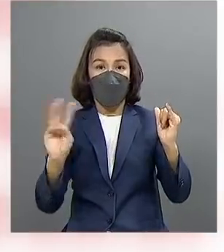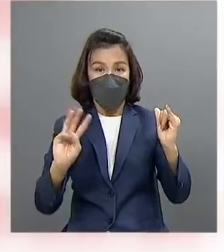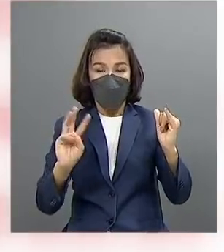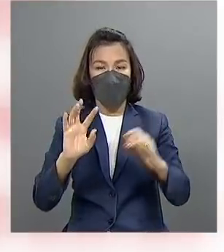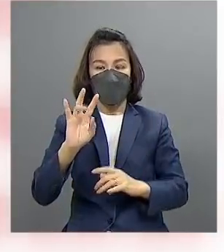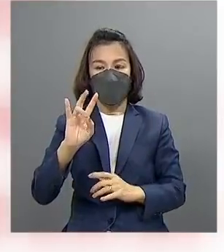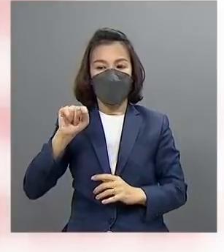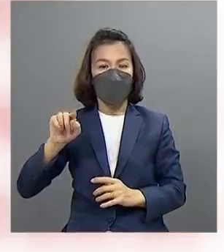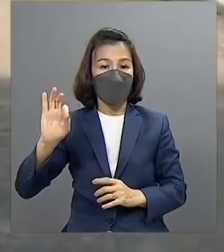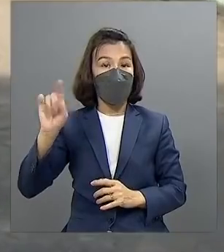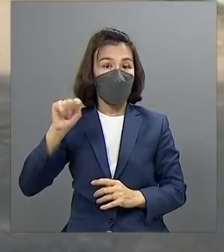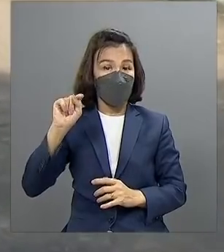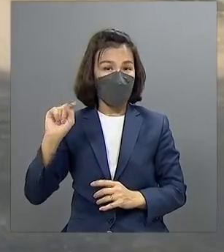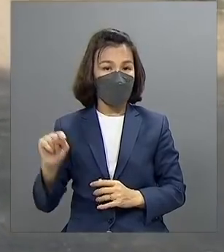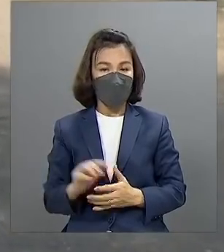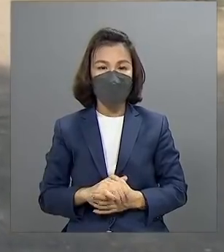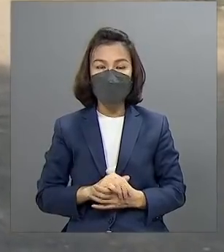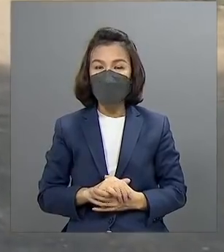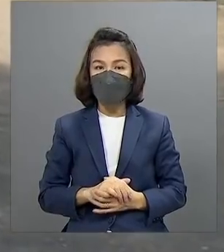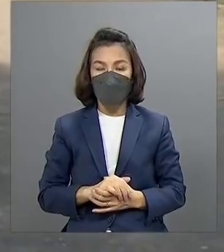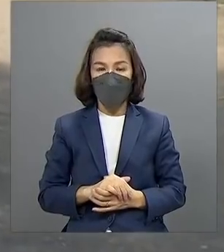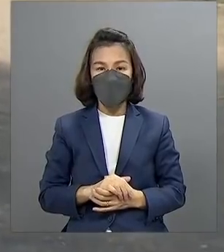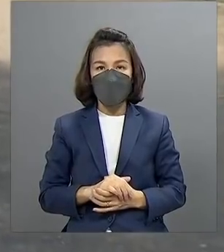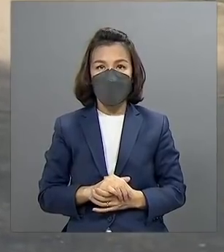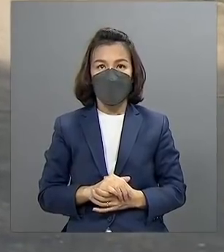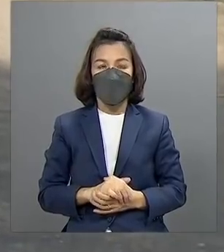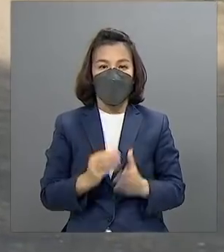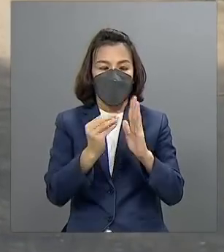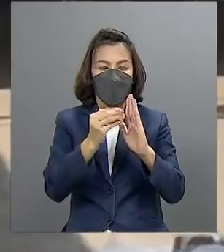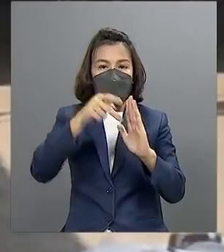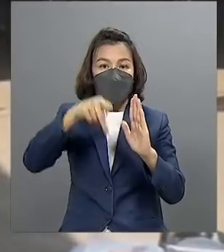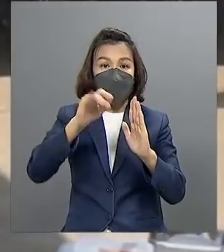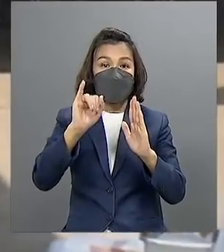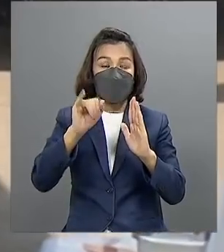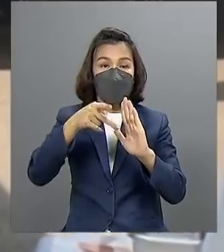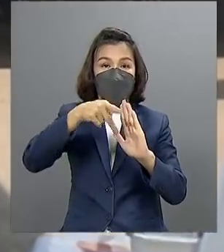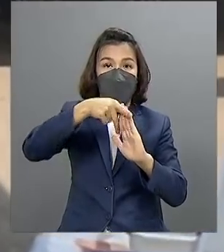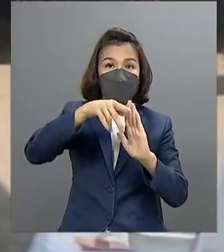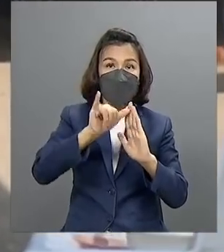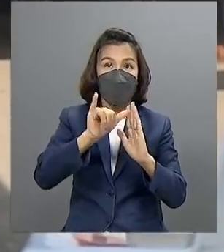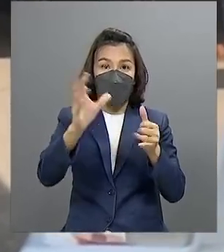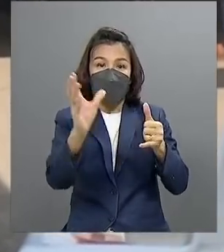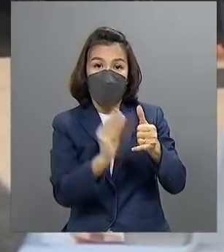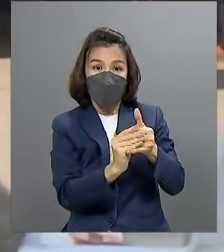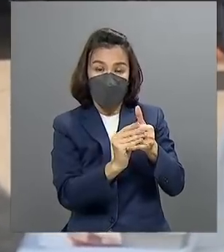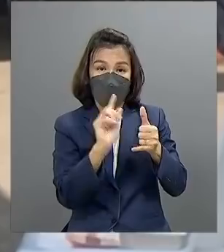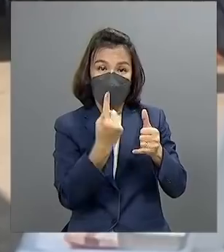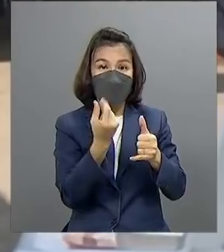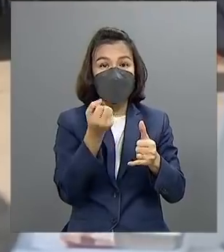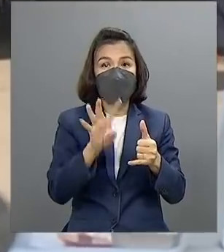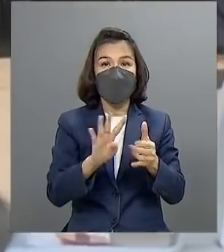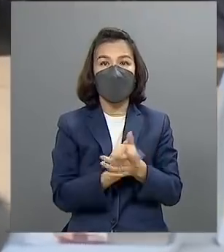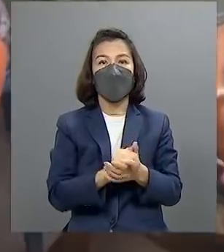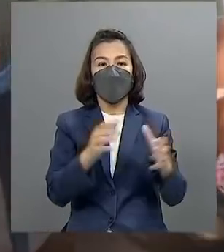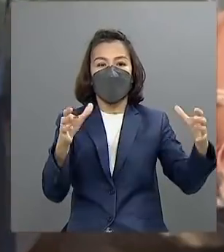ค่ะอ่ะแต่ส่วนที่จังหวัดพะเยานะคะล่าสุดพบผู้ป่วยใหม่ 14คนเป็นผู้ป่วยติดเชื้อในพื้นที่จำนวน